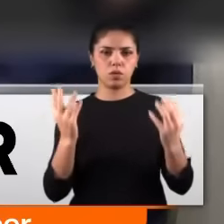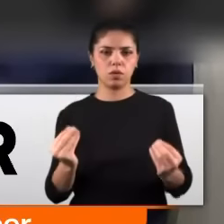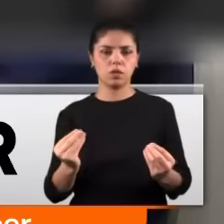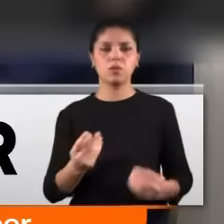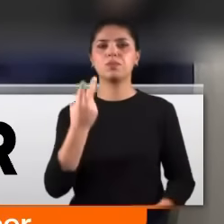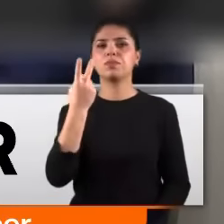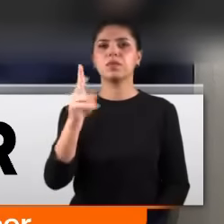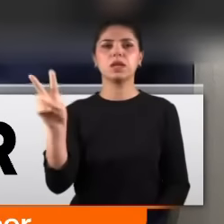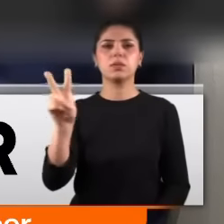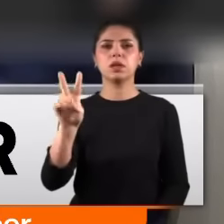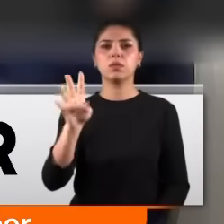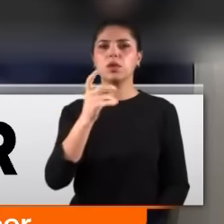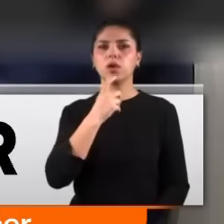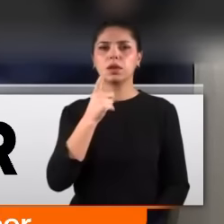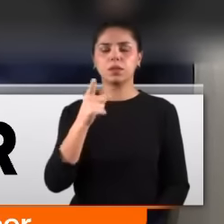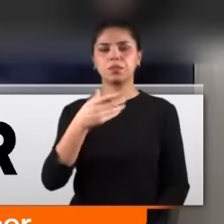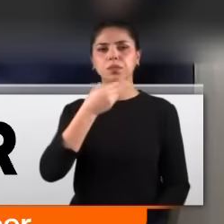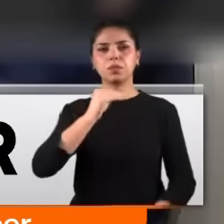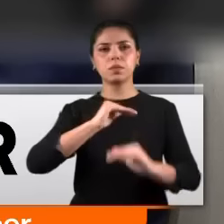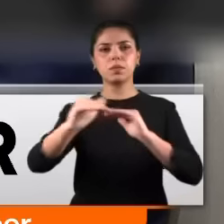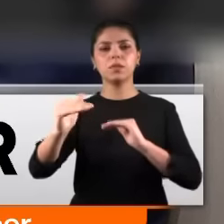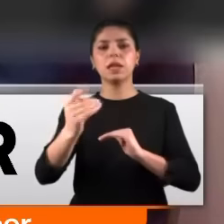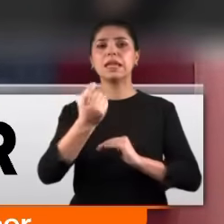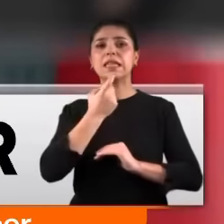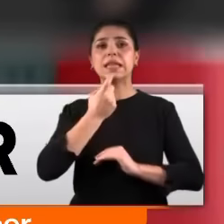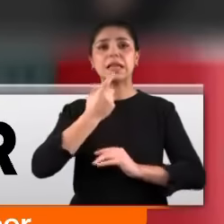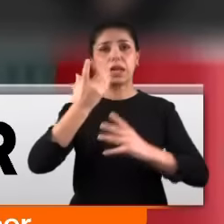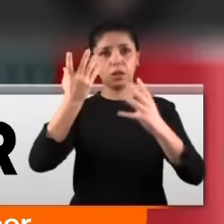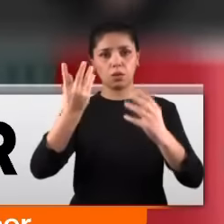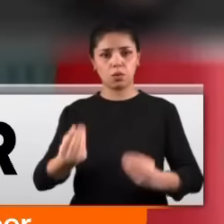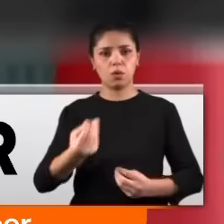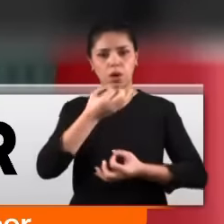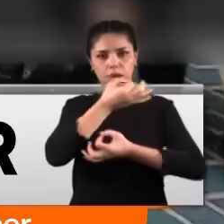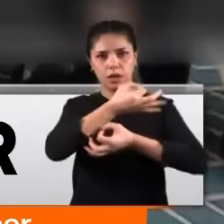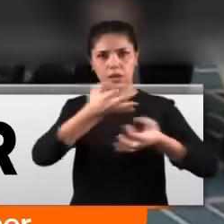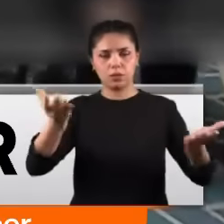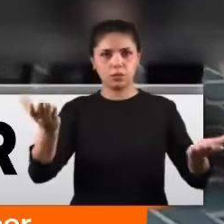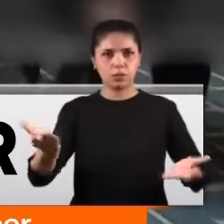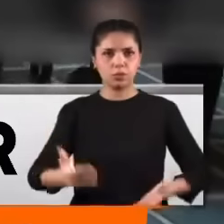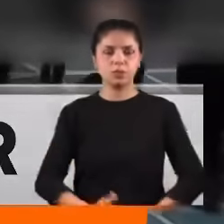2024'ü emekliler yılı olarak ilan ediyoruz.